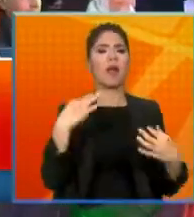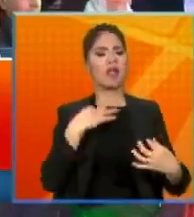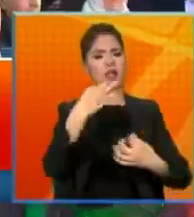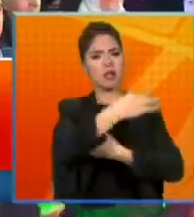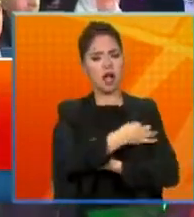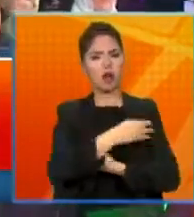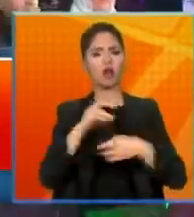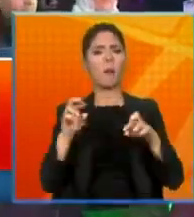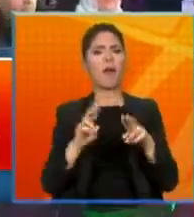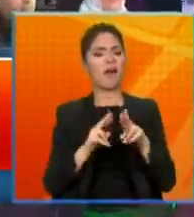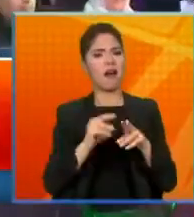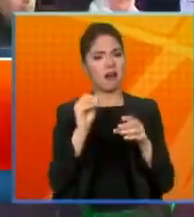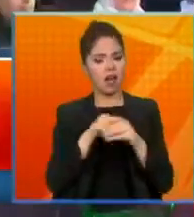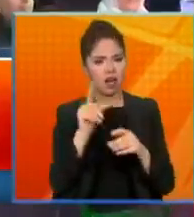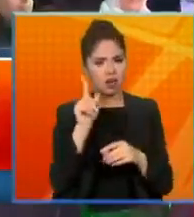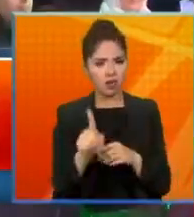PKK marşı söylendi.